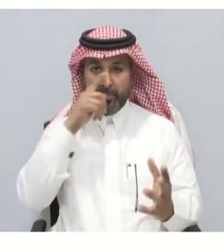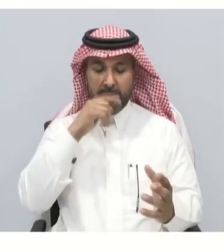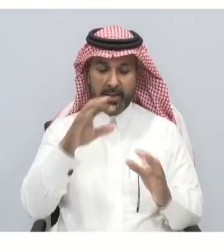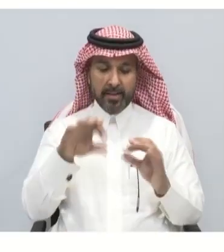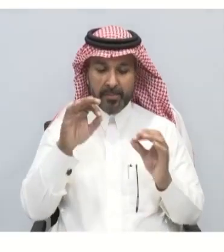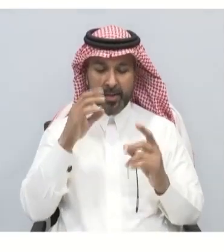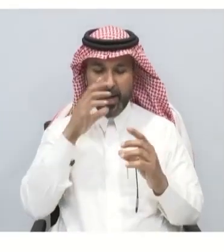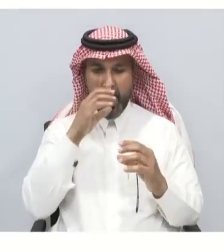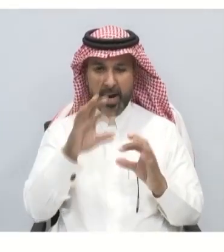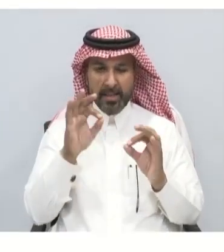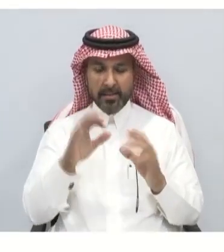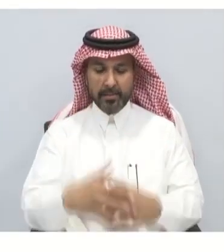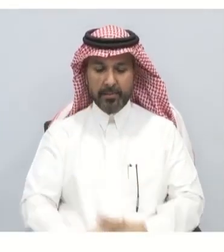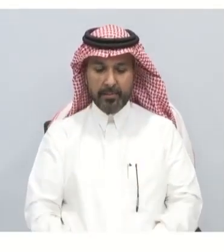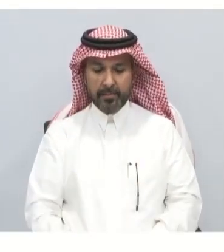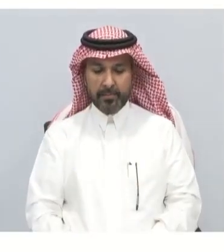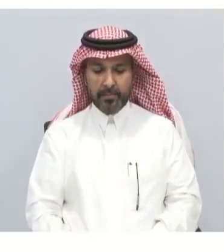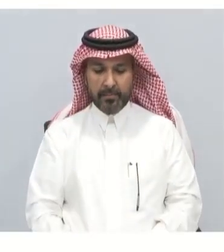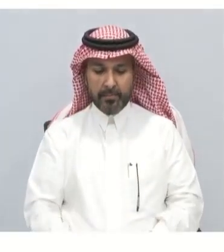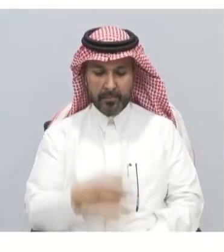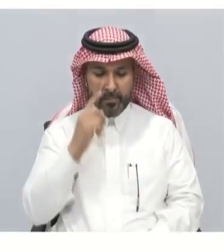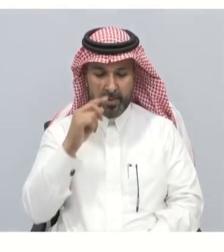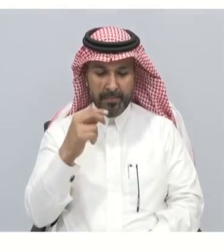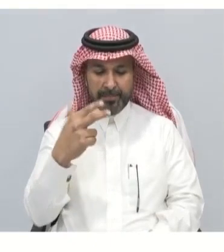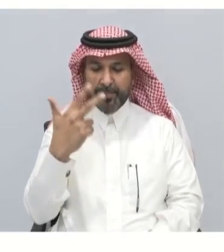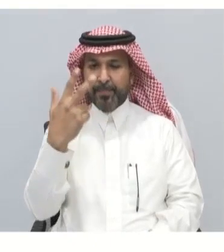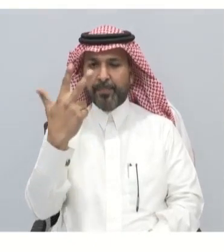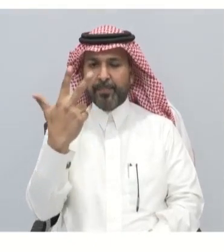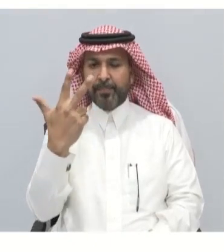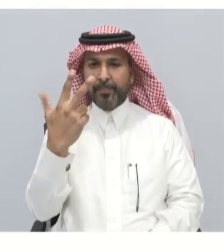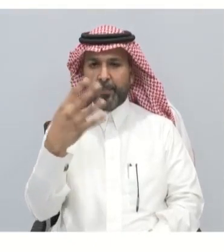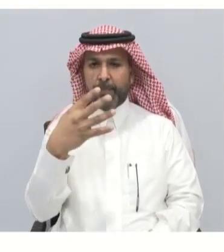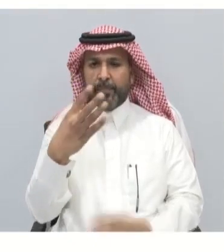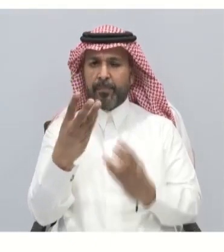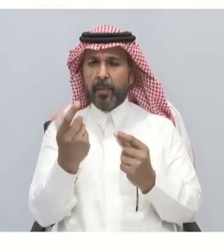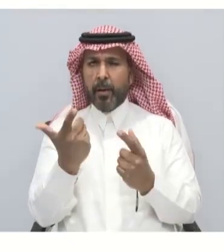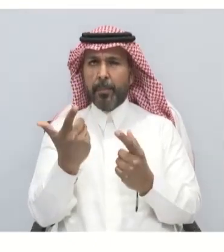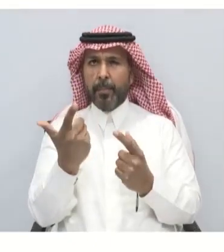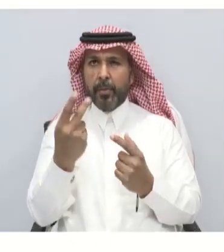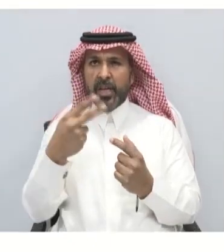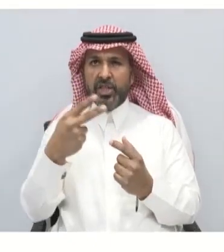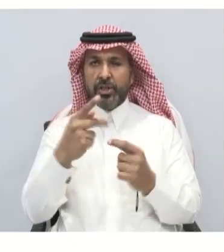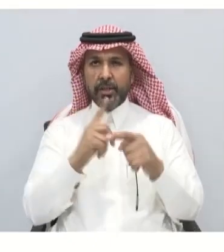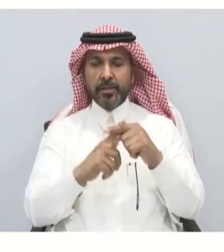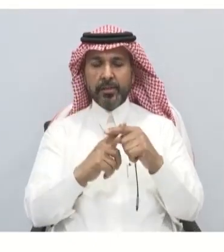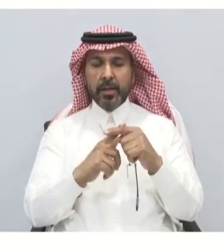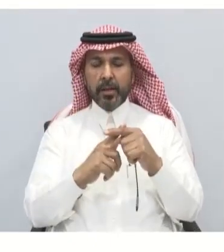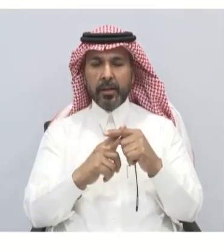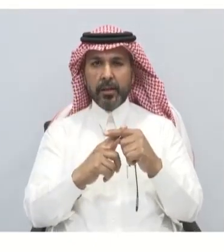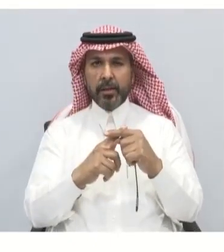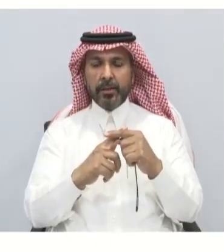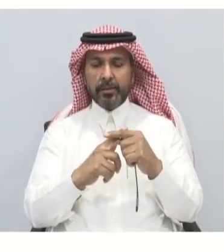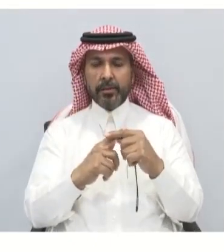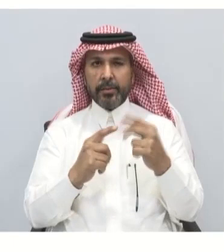ننزل من عدد الاوراق طيب مين الزايد الزايد 48 هلله اللي هي